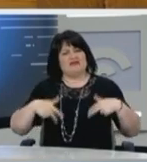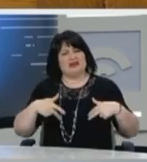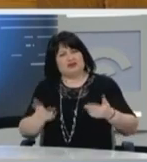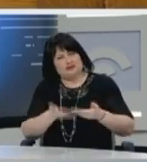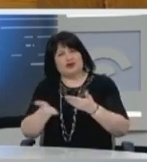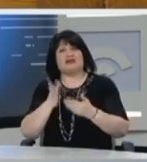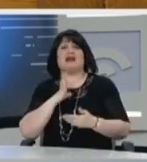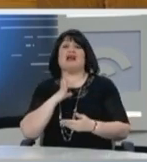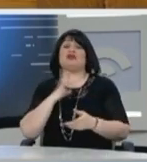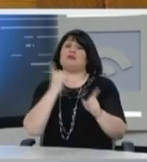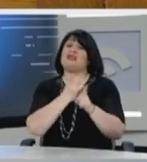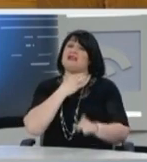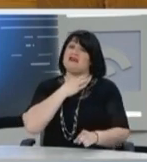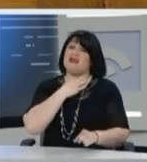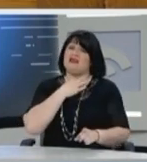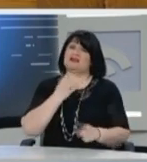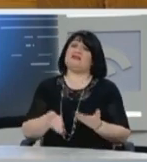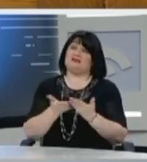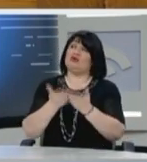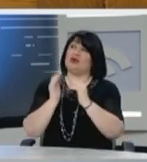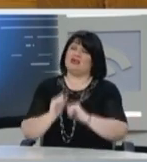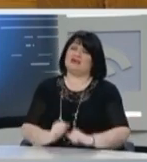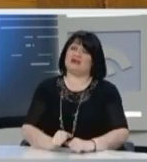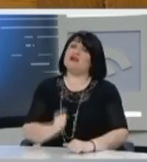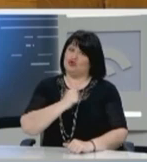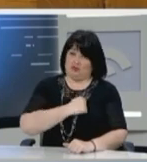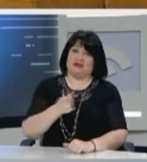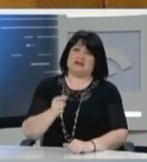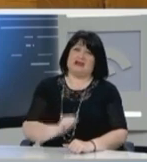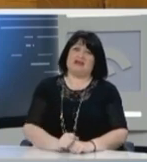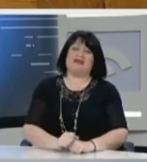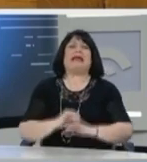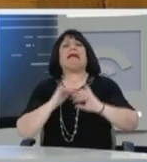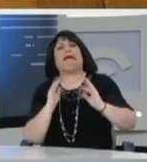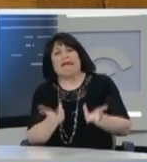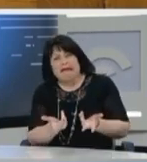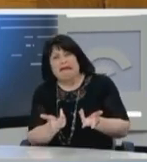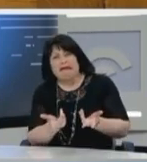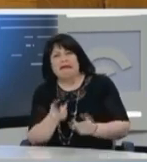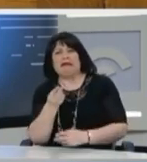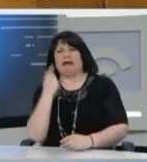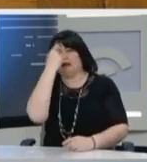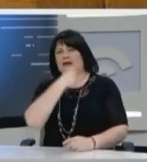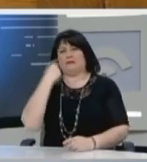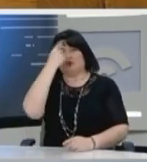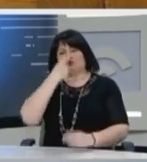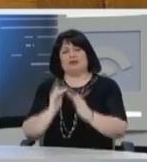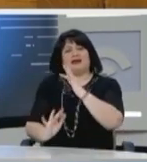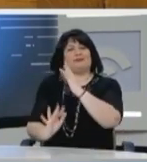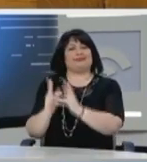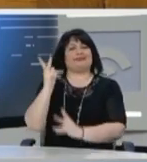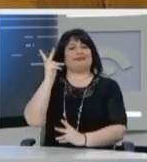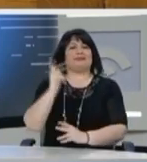στήριξε τα άτομα με ειδικές ανάγκες. Έχει πιστεί ή πήγε για την προσωπική του ανέλυξη.